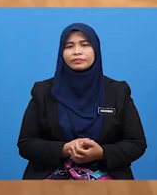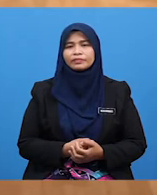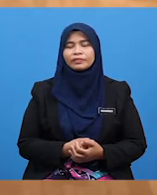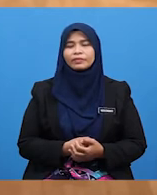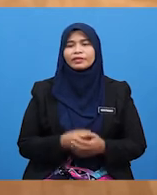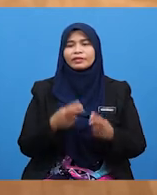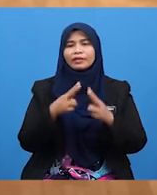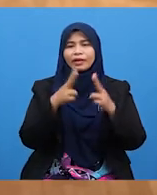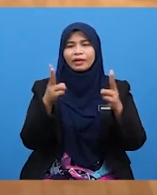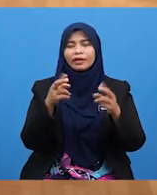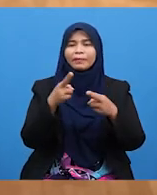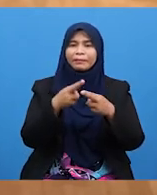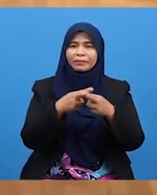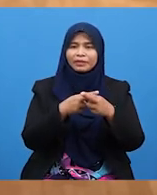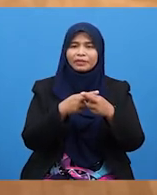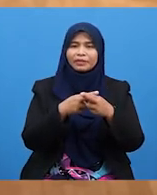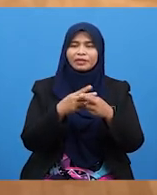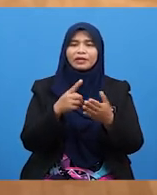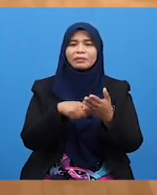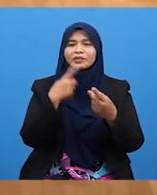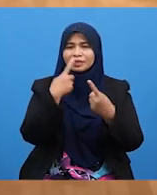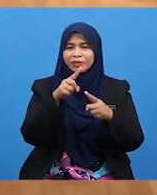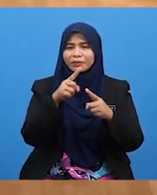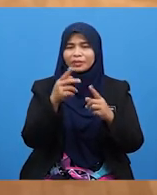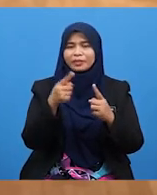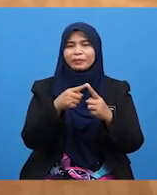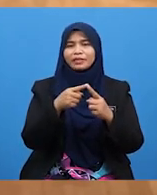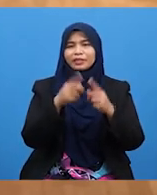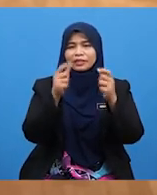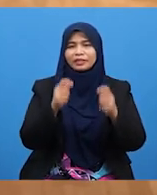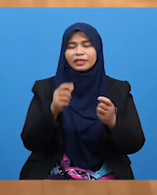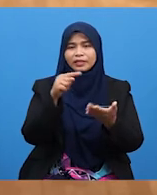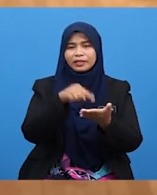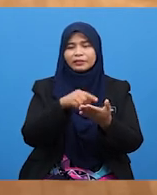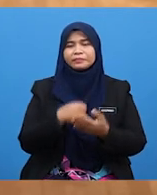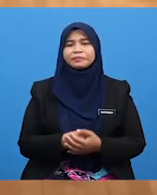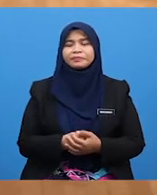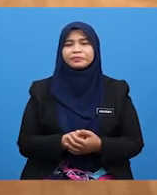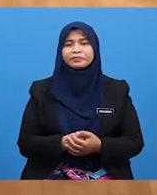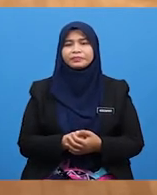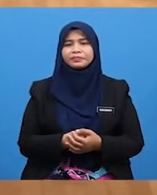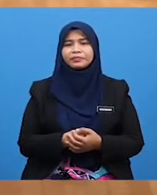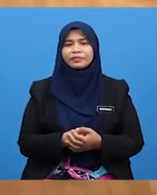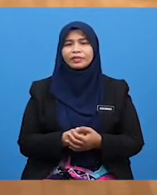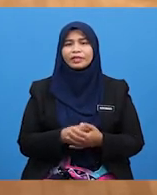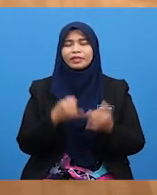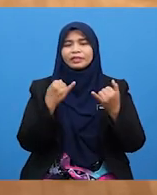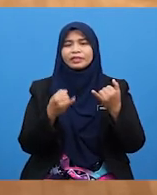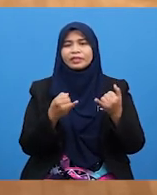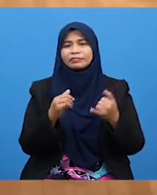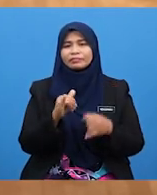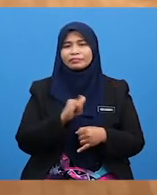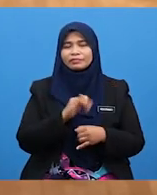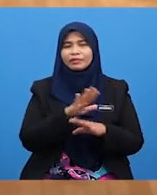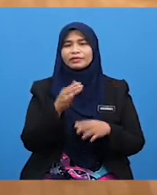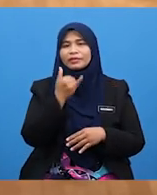Sangat singkat. Jadi, apa jawapan kepada nyanyian tadi? Apa teknik dalam nyanyian tadi? Jikalau saya tak